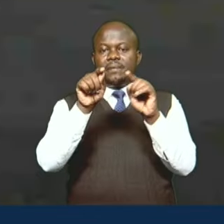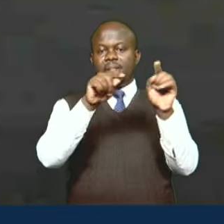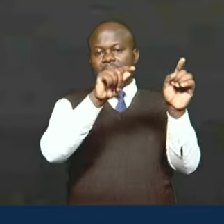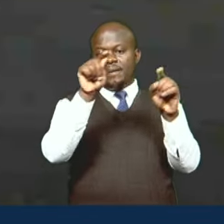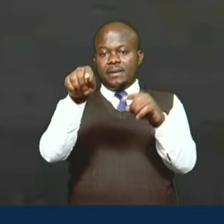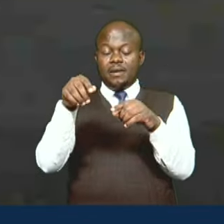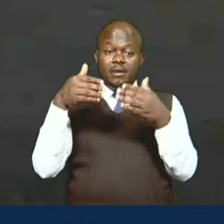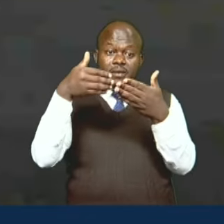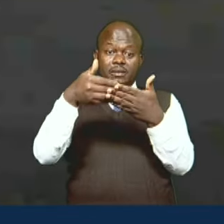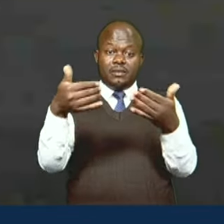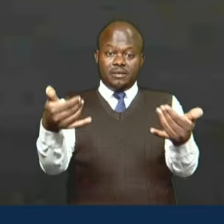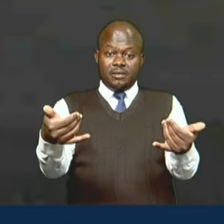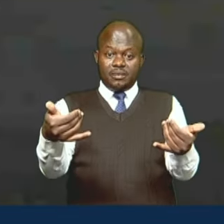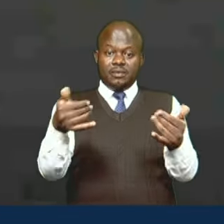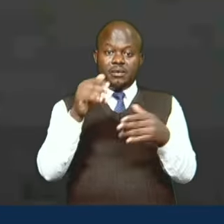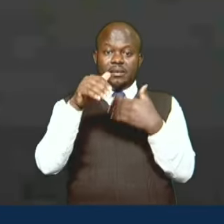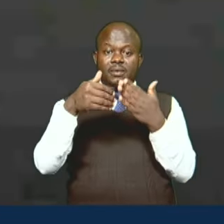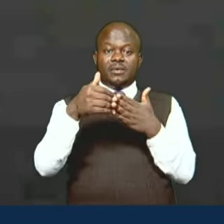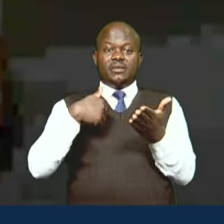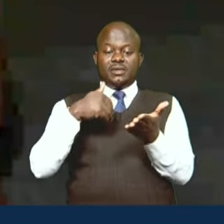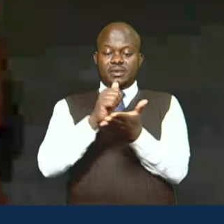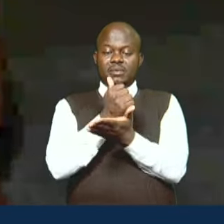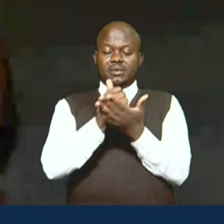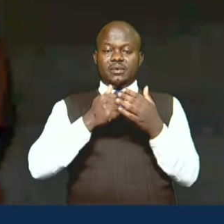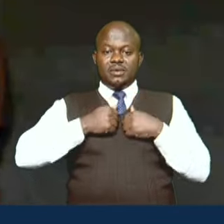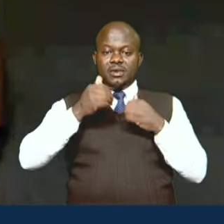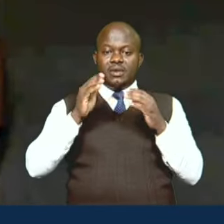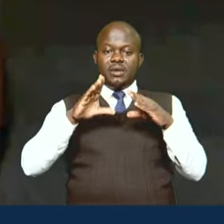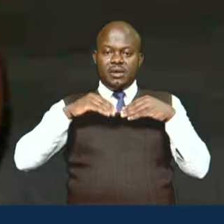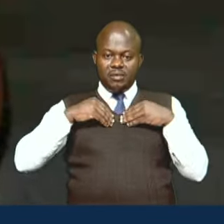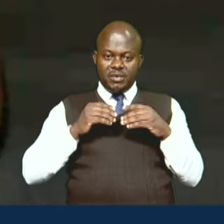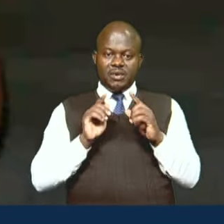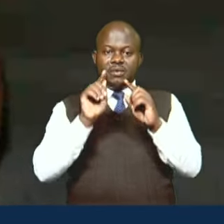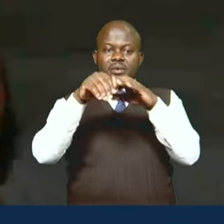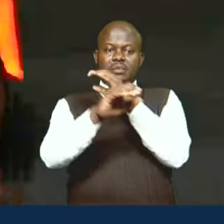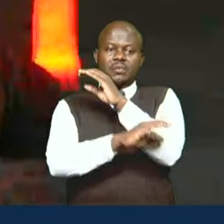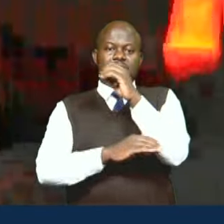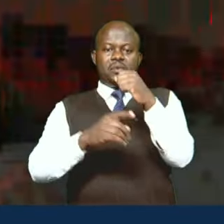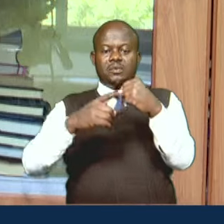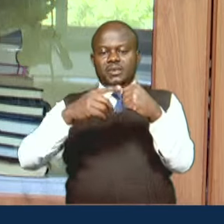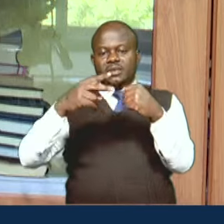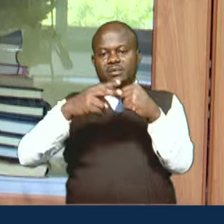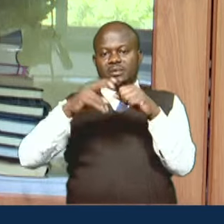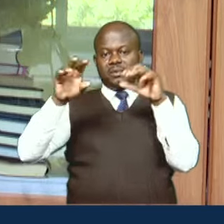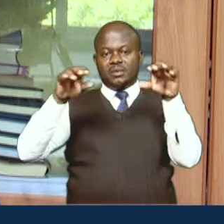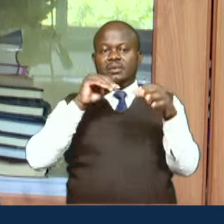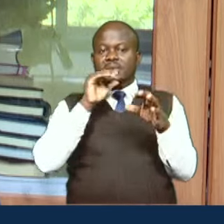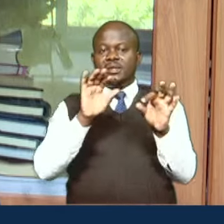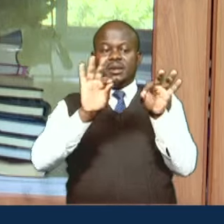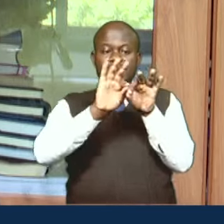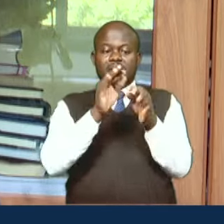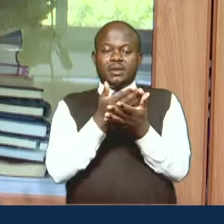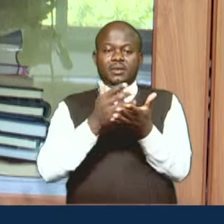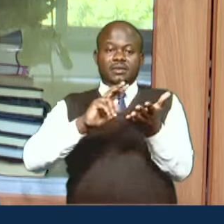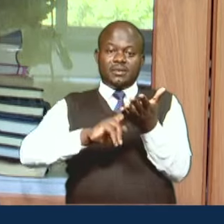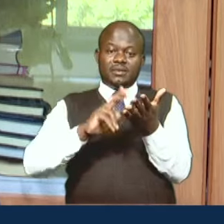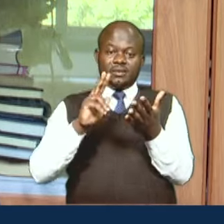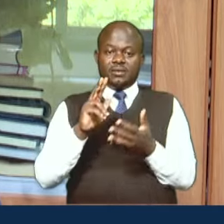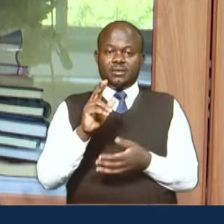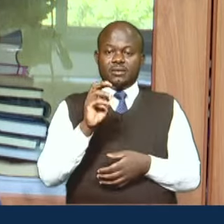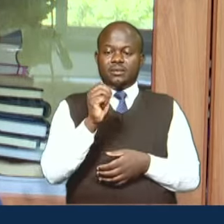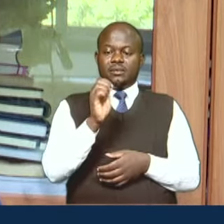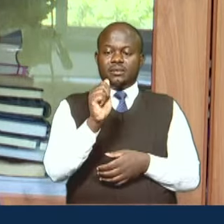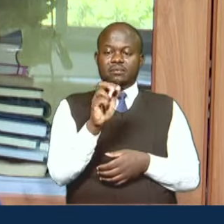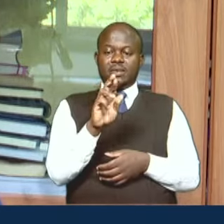Aho kugeza ubu umuturage ufite pasiporo y'u Rwanda yemerewe kugenda mu bihugu 67 bitagombye ko asaba visa. Kuri Malik